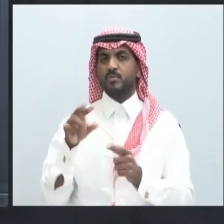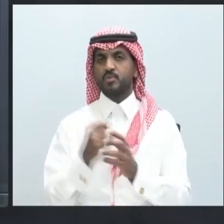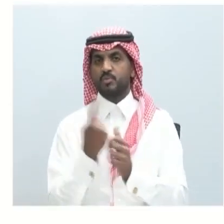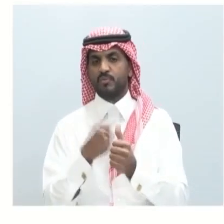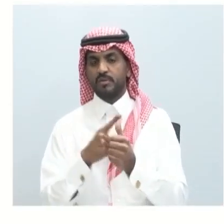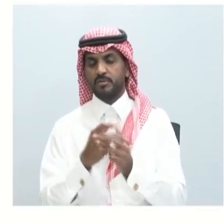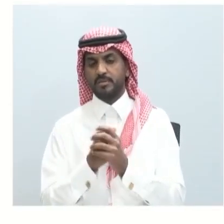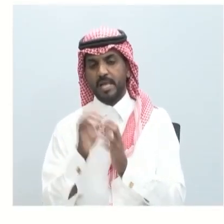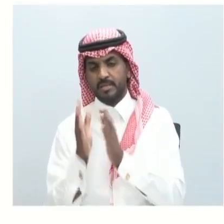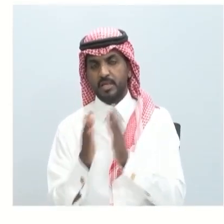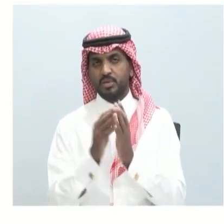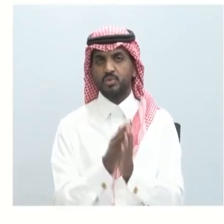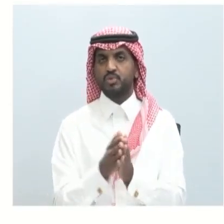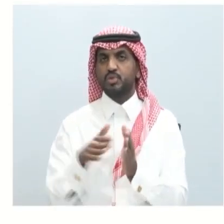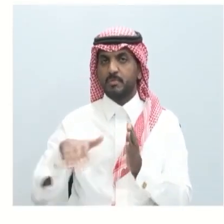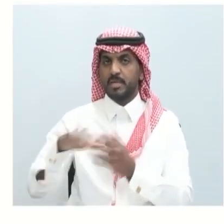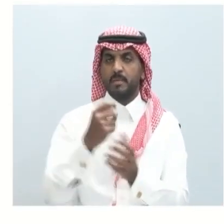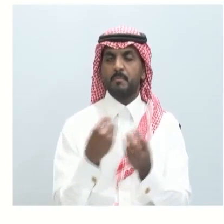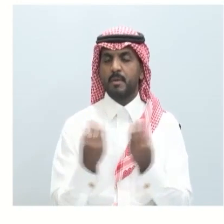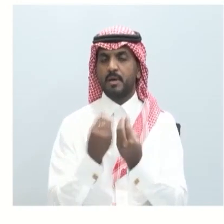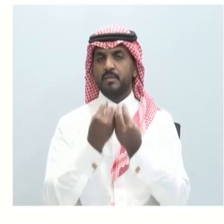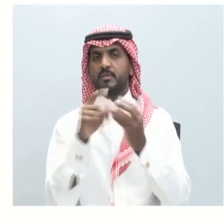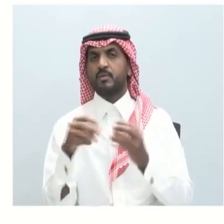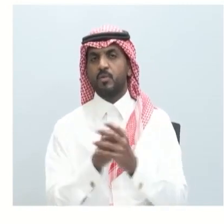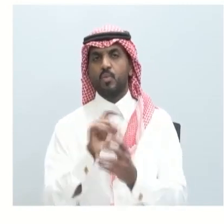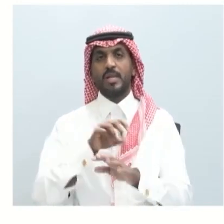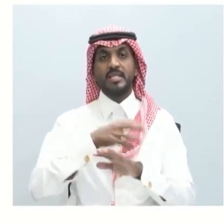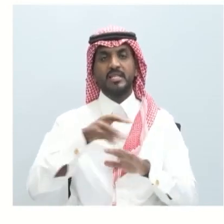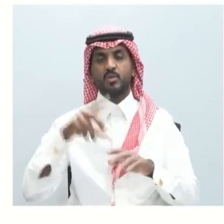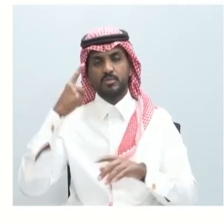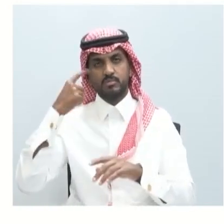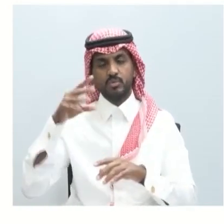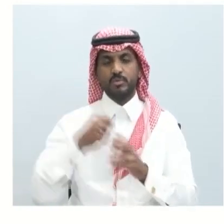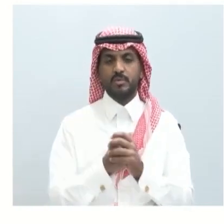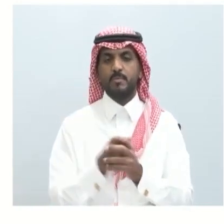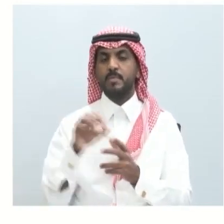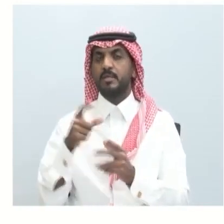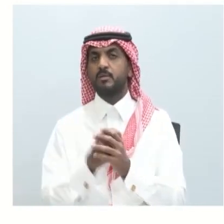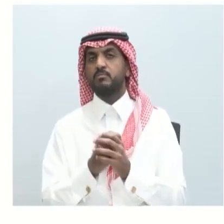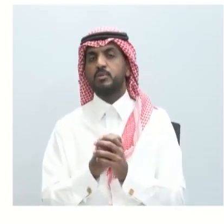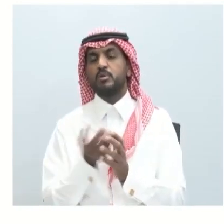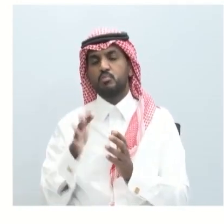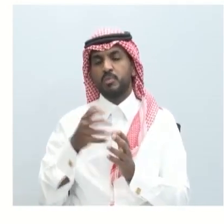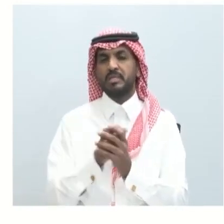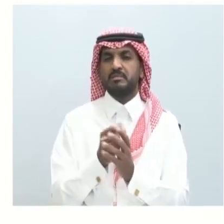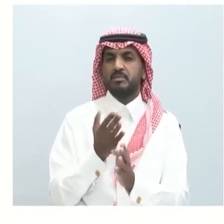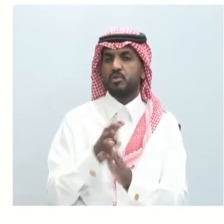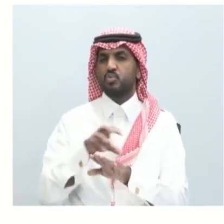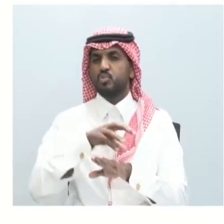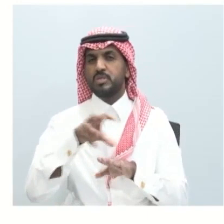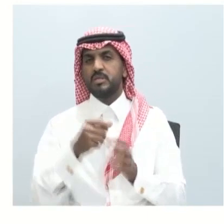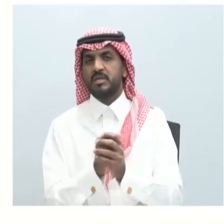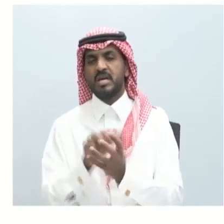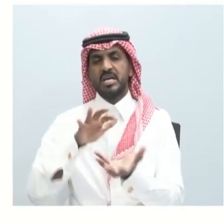المفرد سوف تنتقل جميعها بعضها مع بعض ولن تتوزع عشوائيا مندل كان يذكر انه من الممكن ان يحدث توزيع عشوائي تلتقي